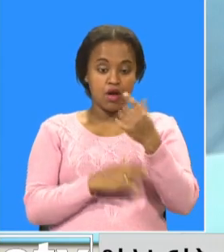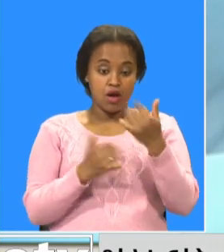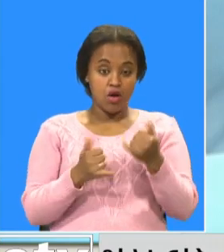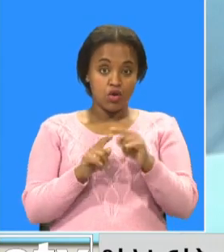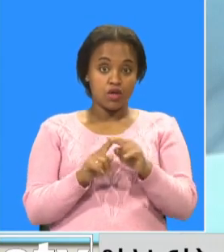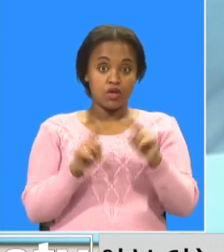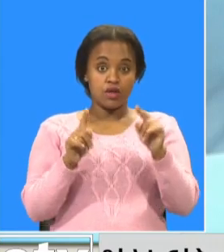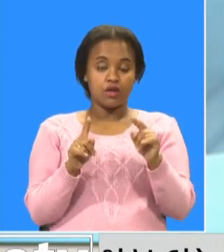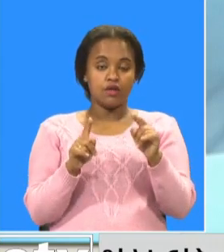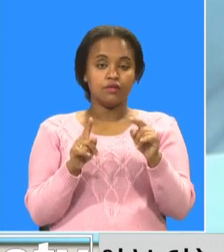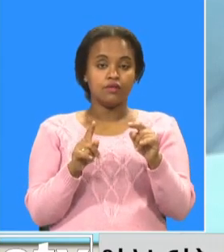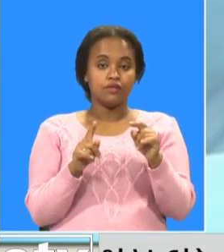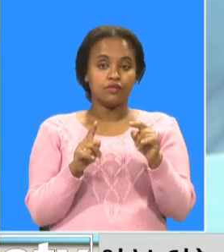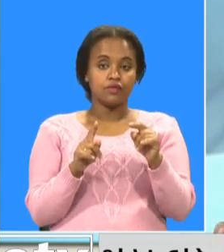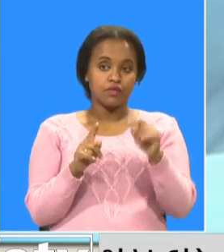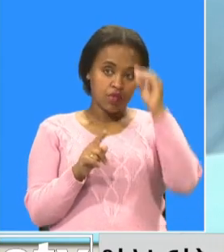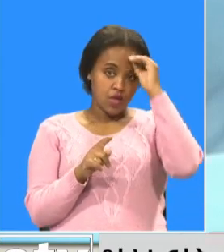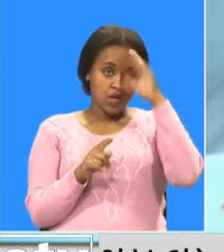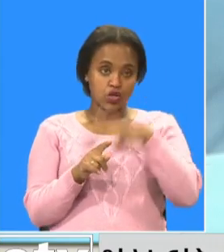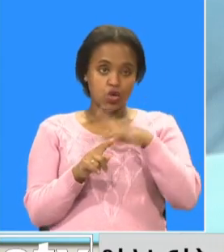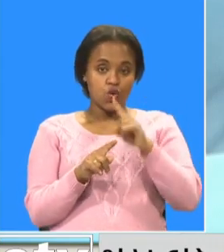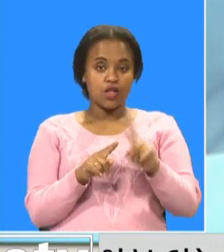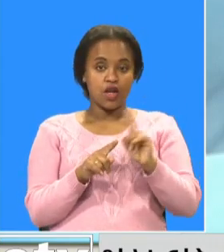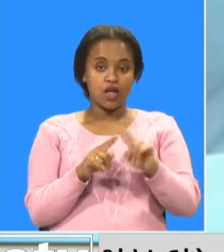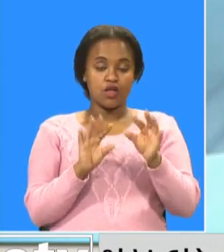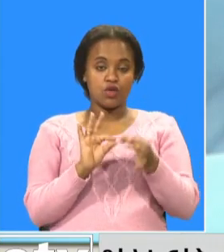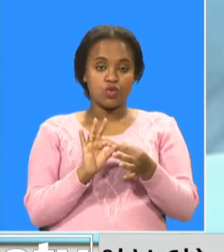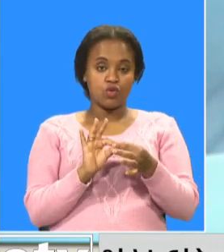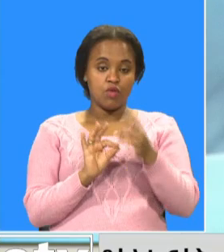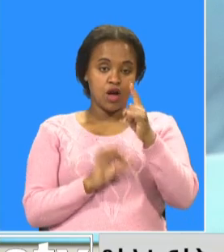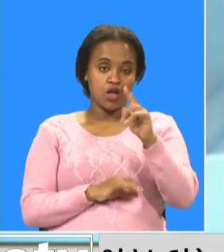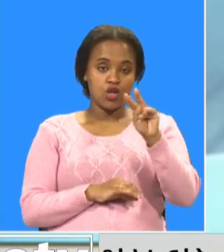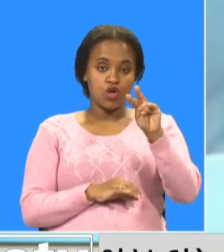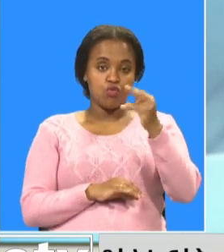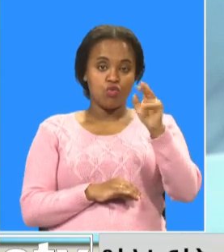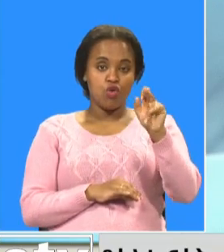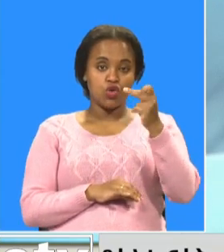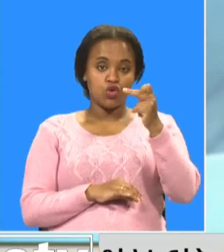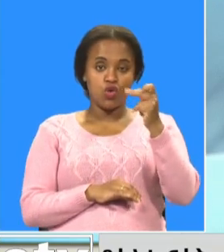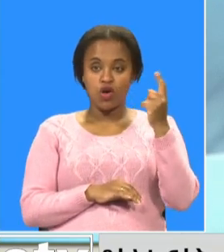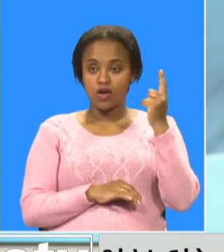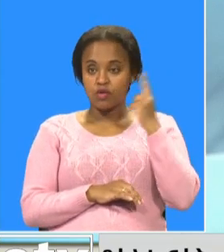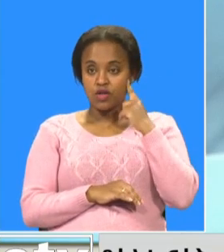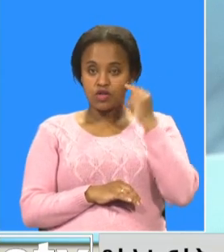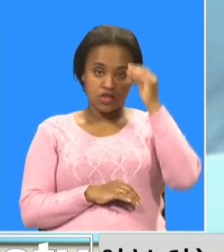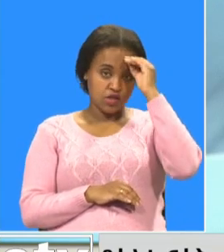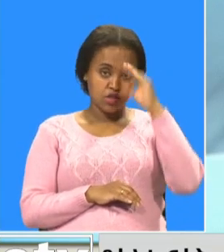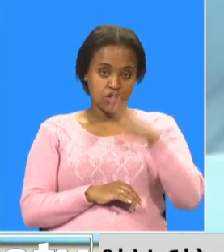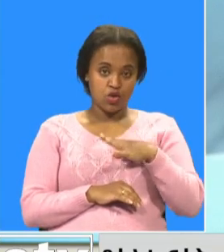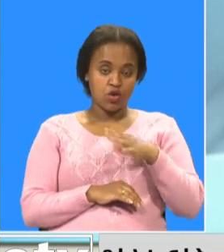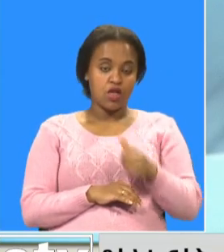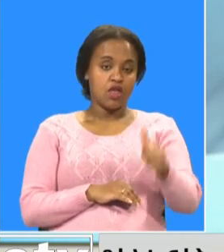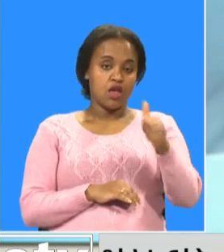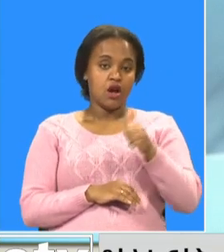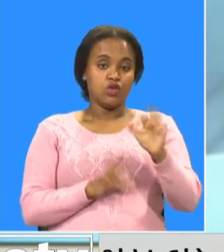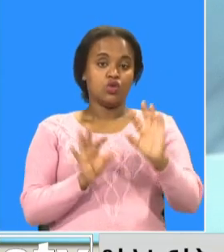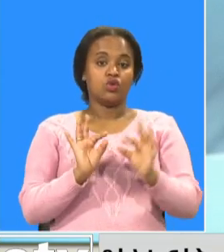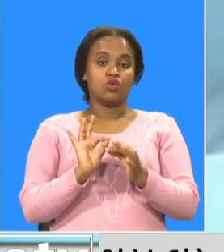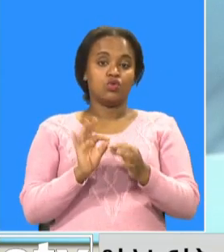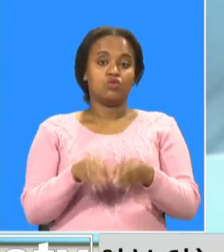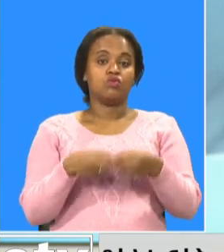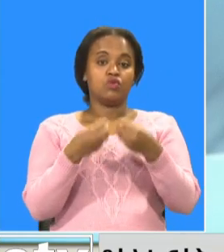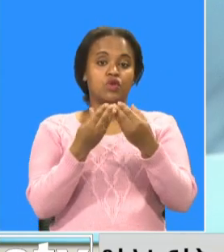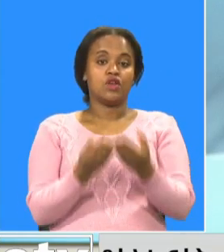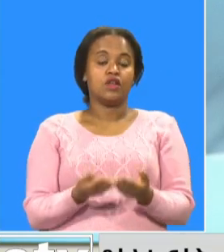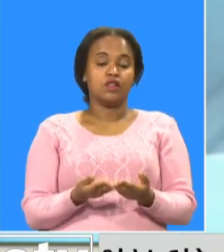ግን ያው ሰው የተለያየ ትርጉም አሁን አንድ የሞጆ አድማጫችንም ሰው የየራሱ ትርጉም እየሰጠ